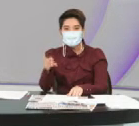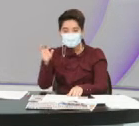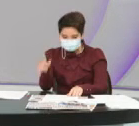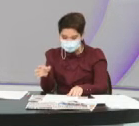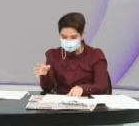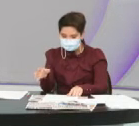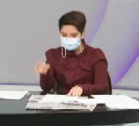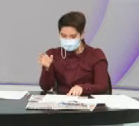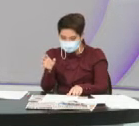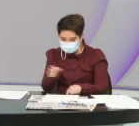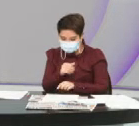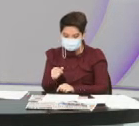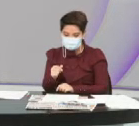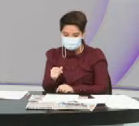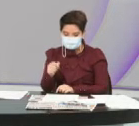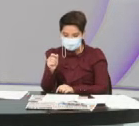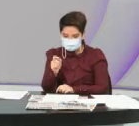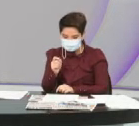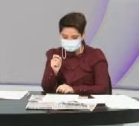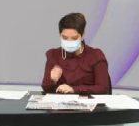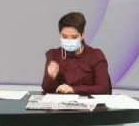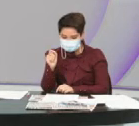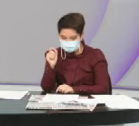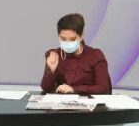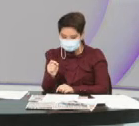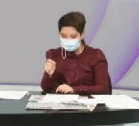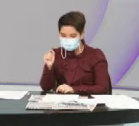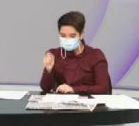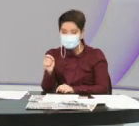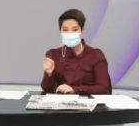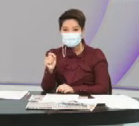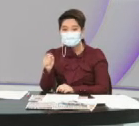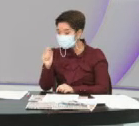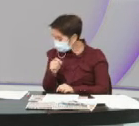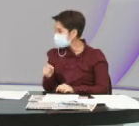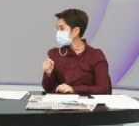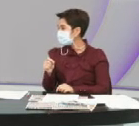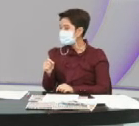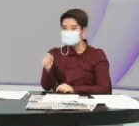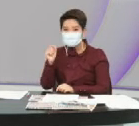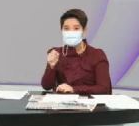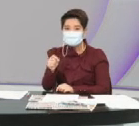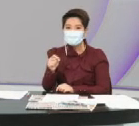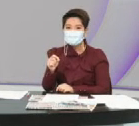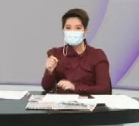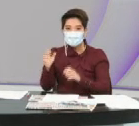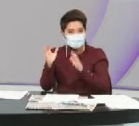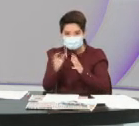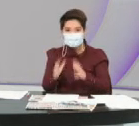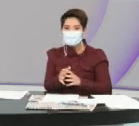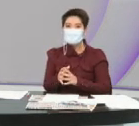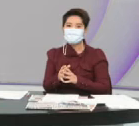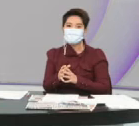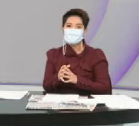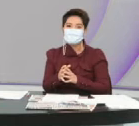2-8องศาและรวมถึงสามารถจะฉีดให้กับเด็กอายุ 12ปีขึ้นไปได้นี่คือเงื่อนไขที่เรา